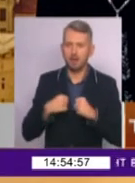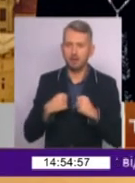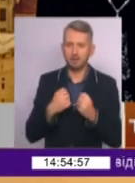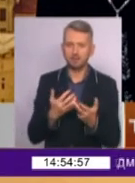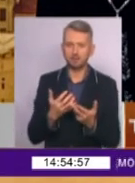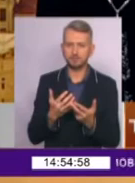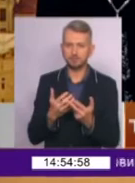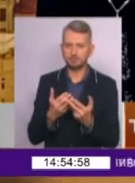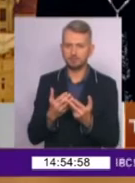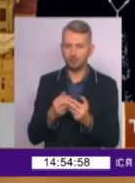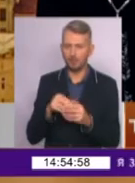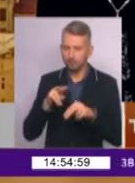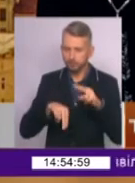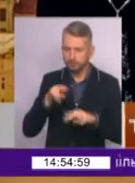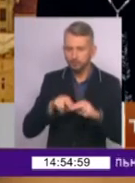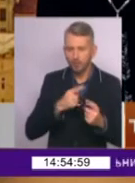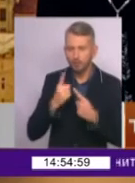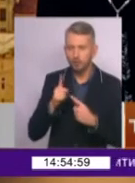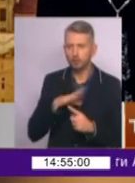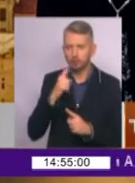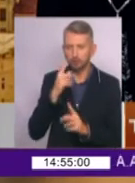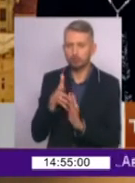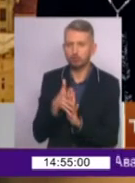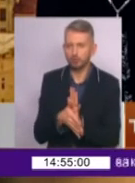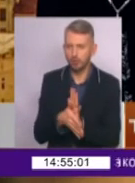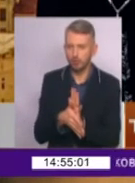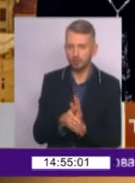так розмову, щоб було зрозуміле. І